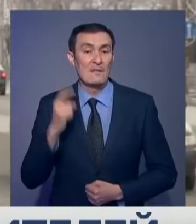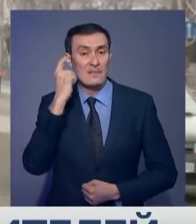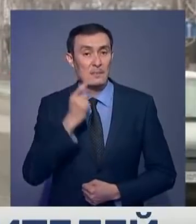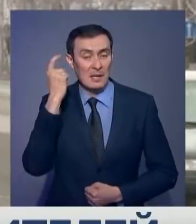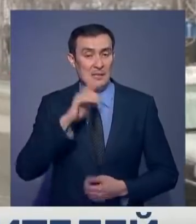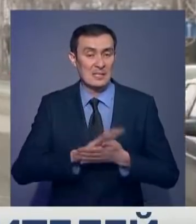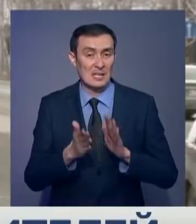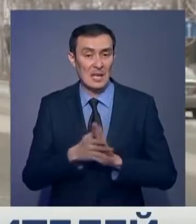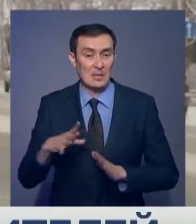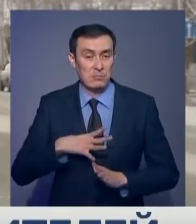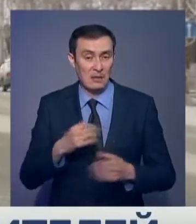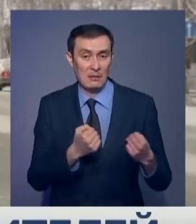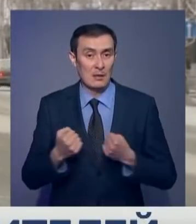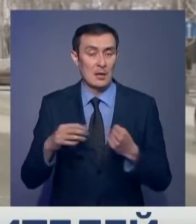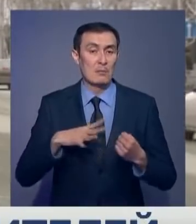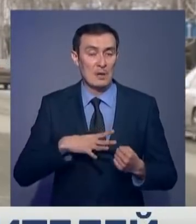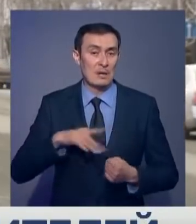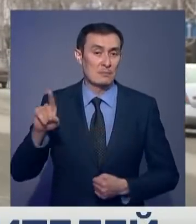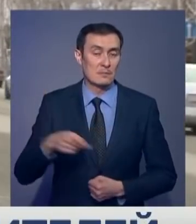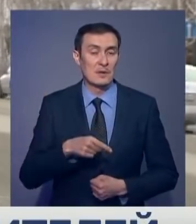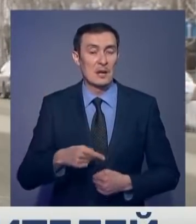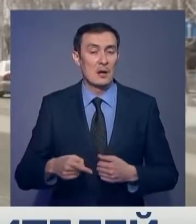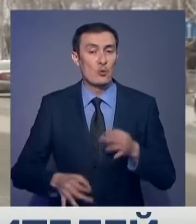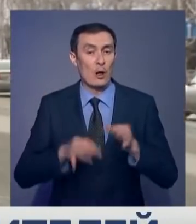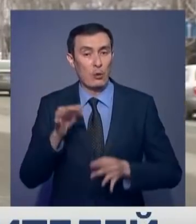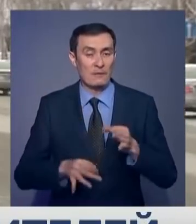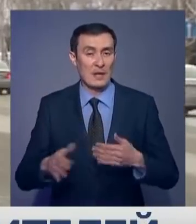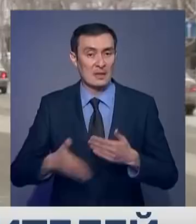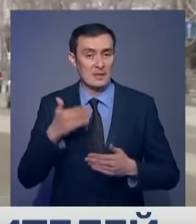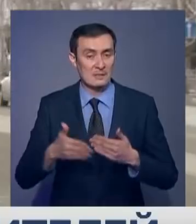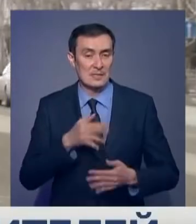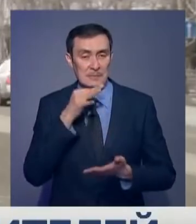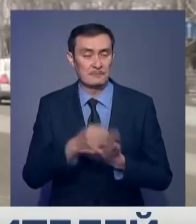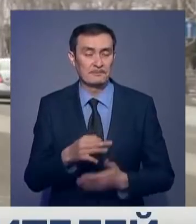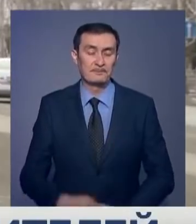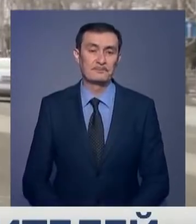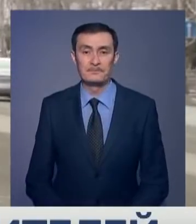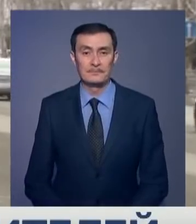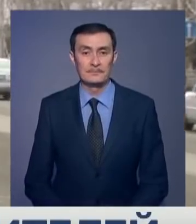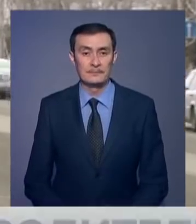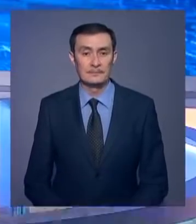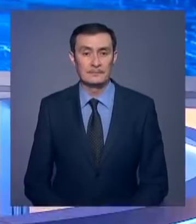нетрезвом состоянии были подвергнуты к уголовной ответственности.